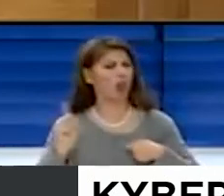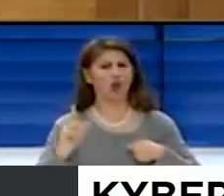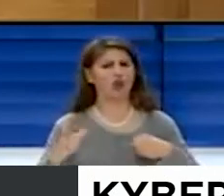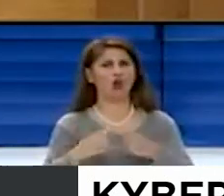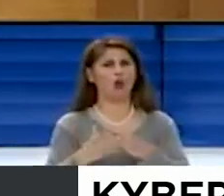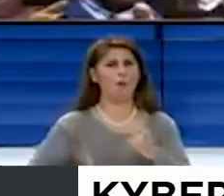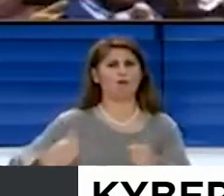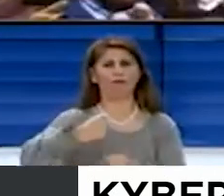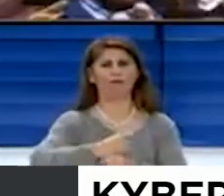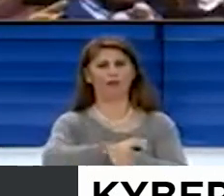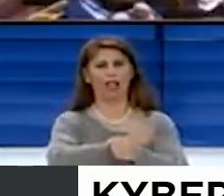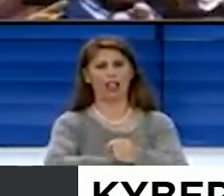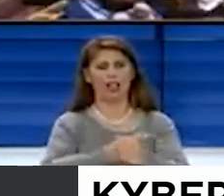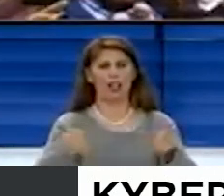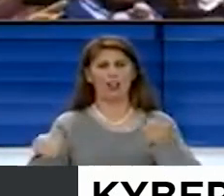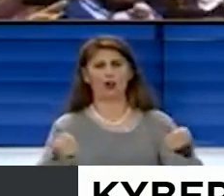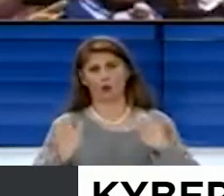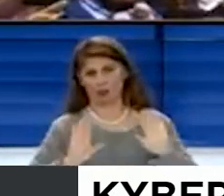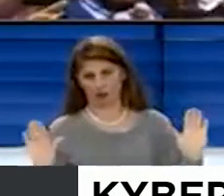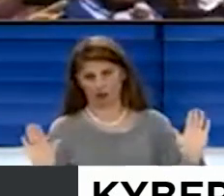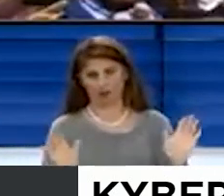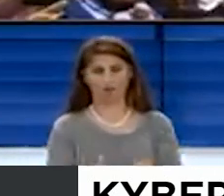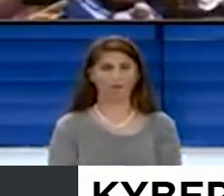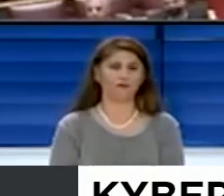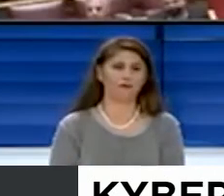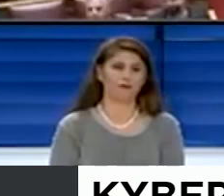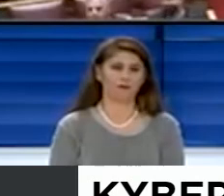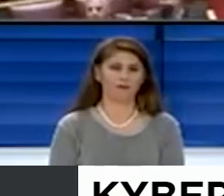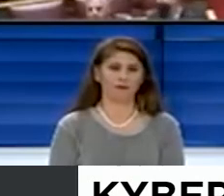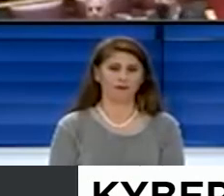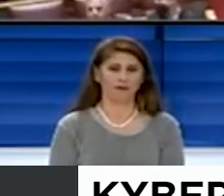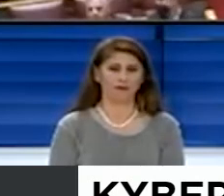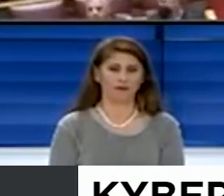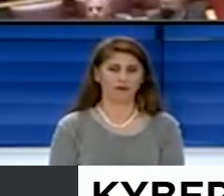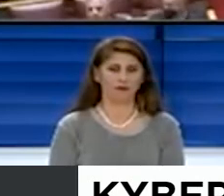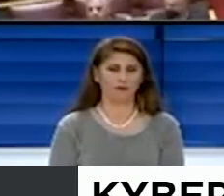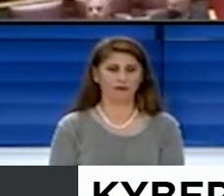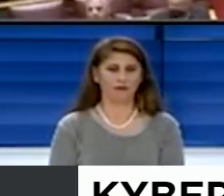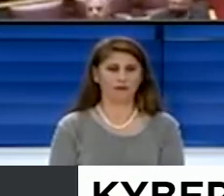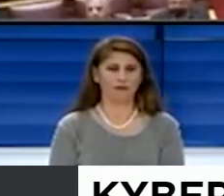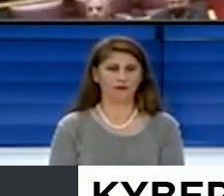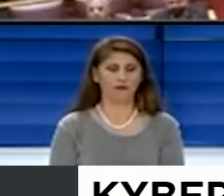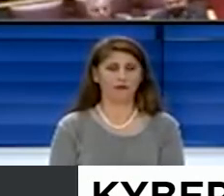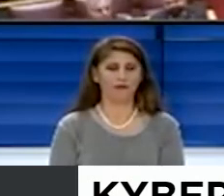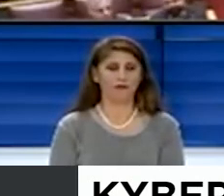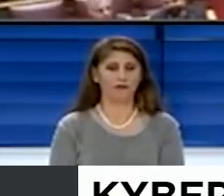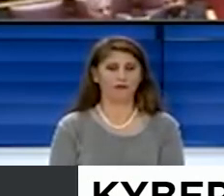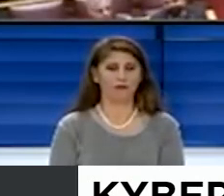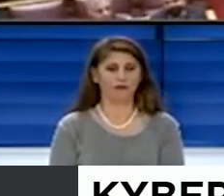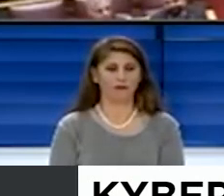ένα σοβαρό, τουλάχιστον ένα σοβαρό περιστατικό που έχει να κάνει με την ασφάλεια των πολιτών και ότι γίνεται έξω στους